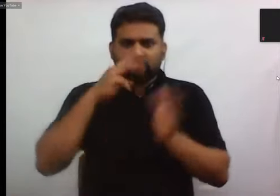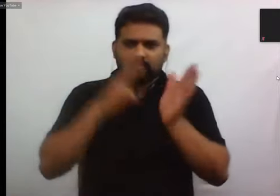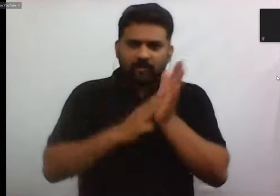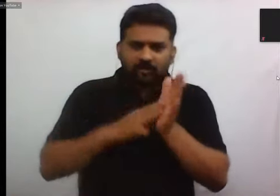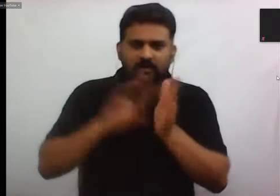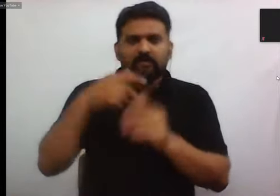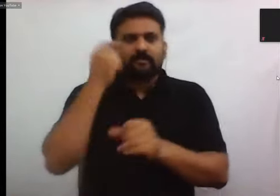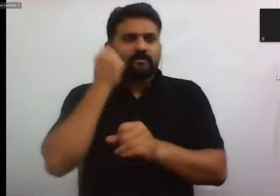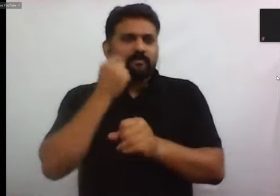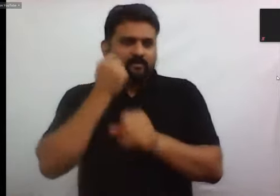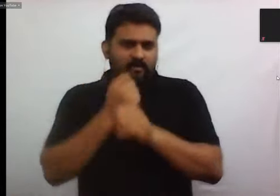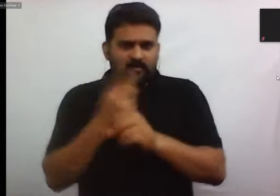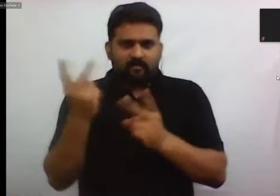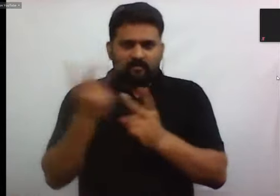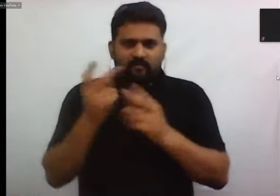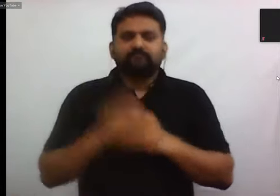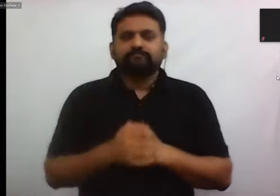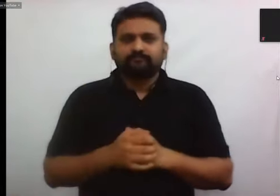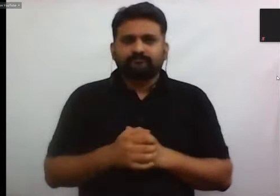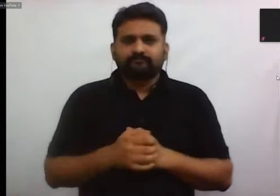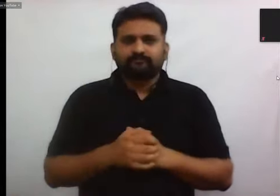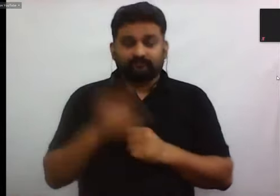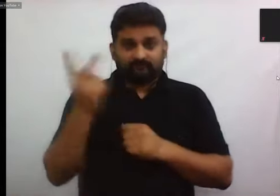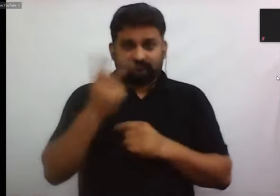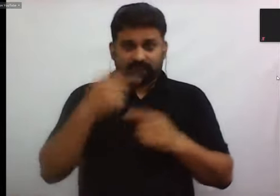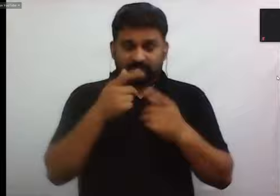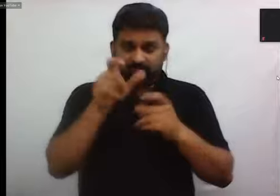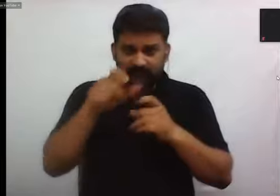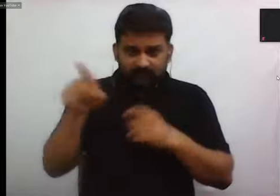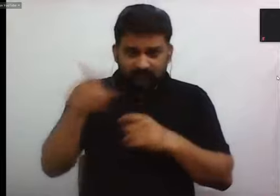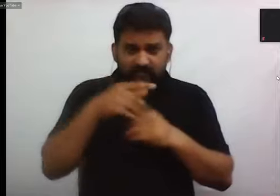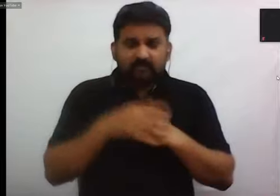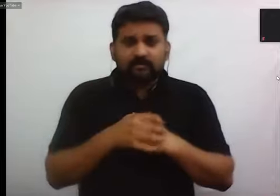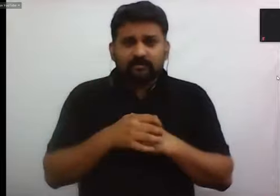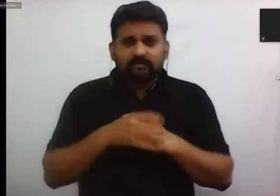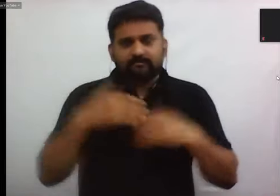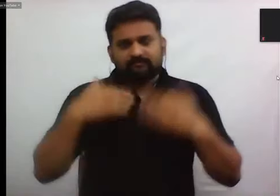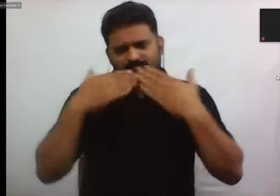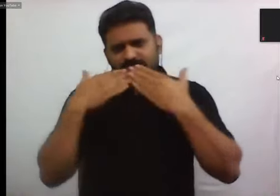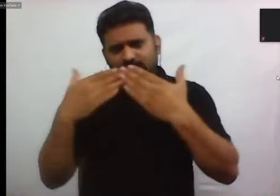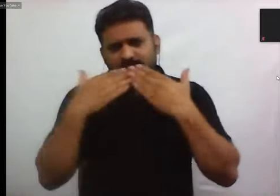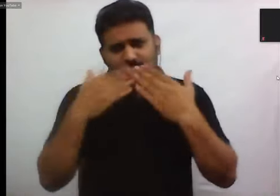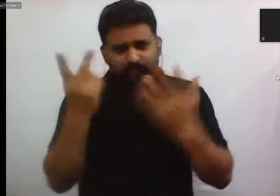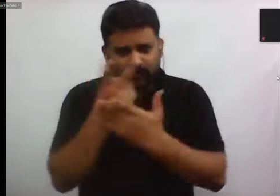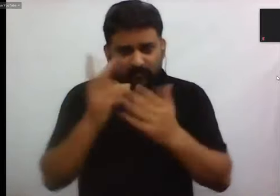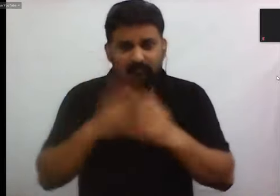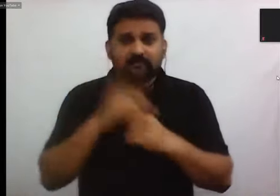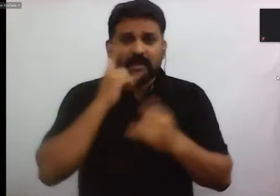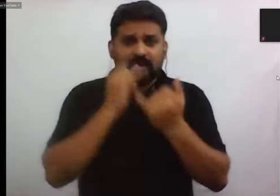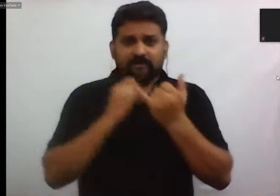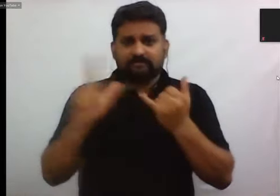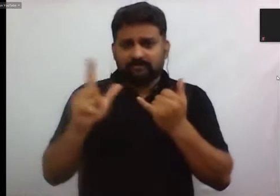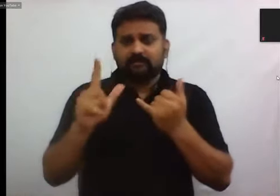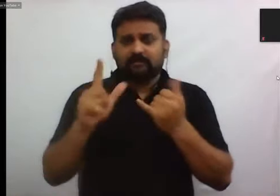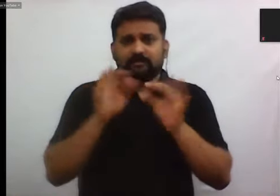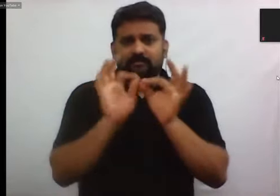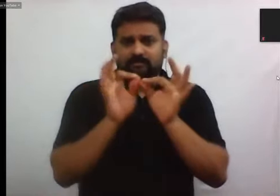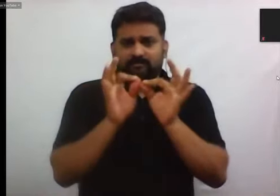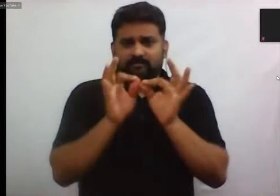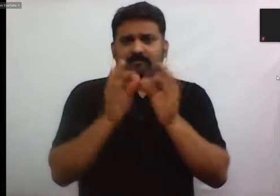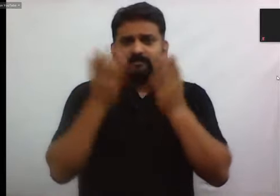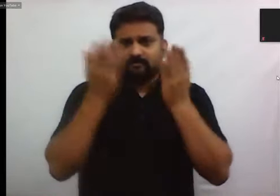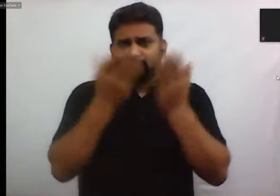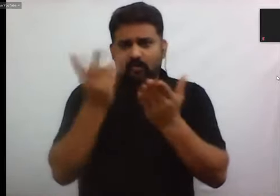गौरव, और वो दोनों को हम बहुत ही थैंक यू बोलना चाहते हैं। वो इंडियन साइन लैंग्वेज